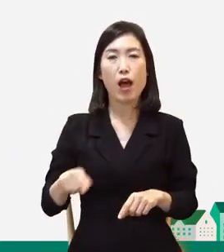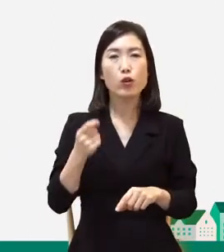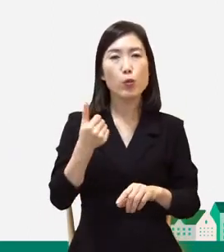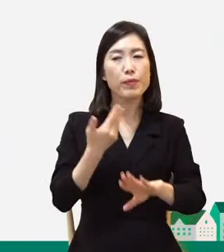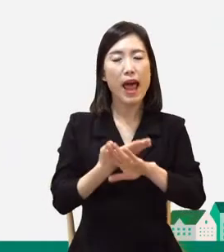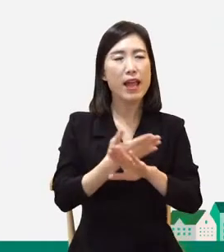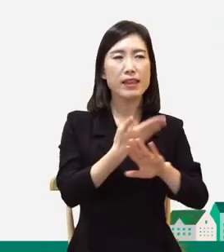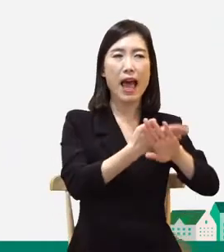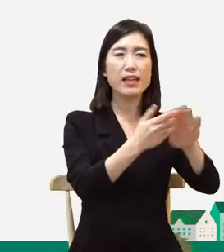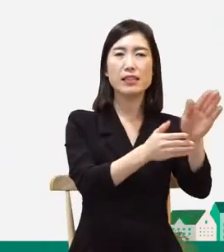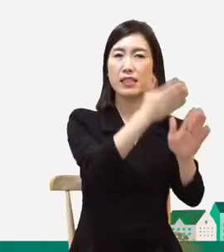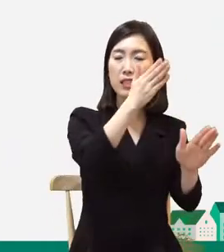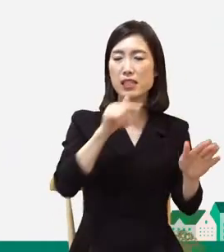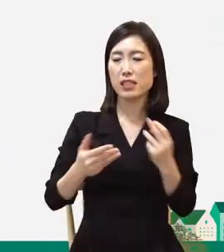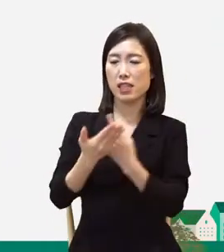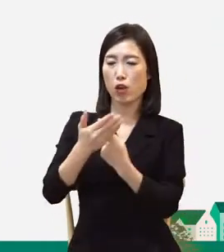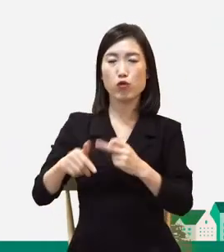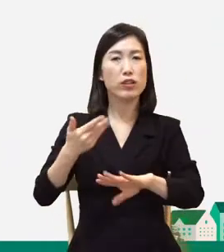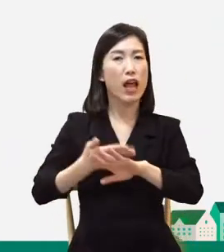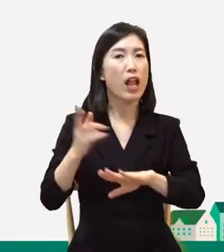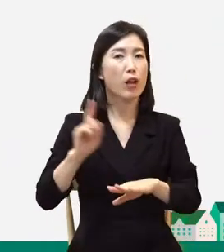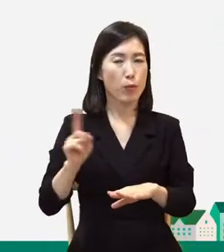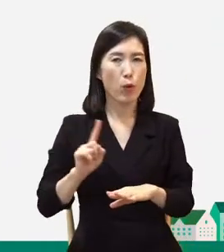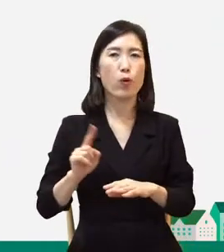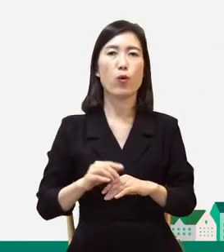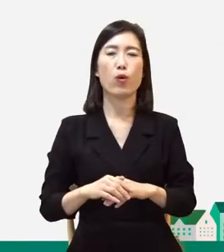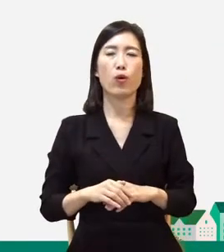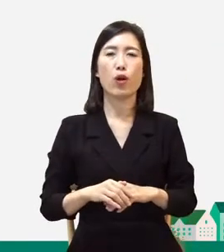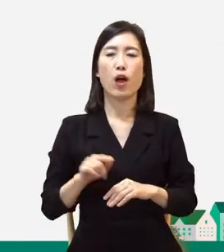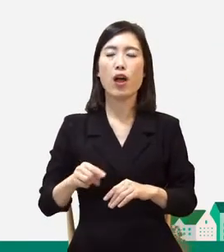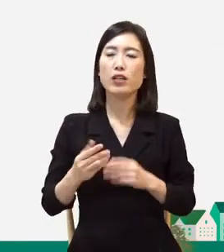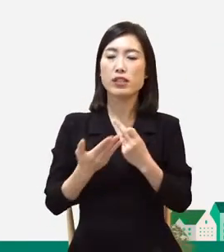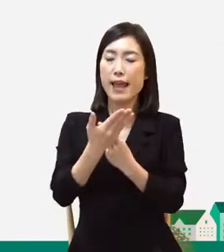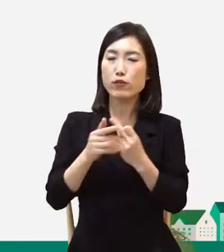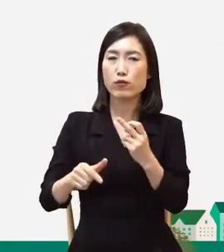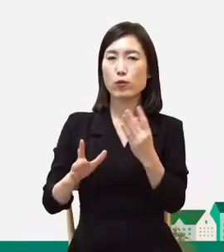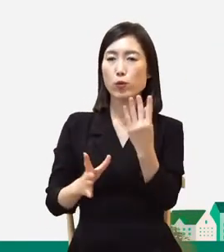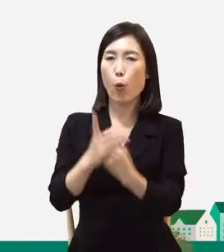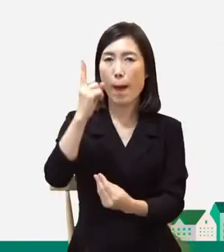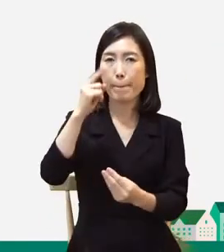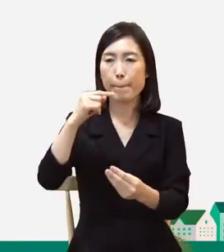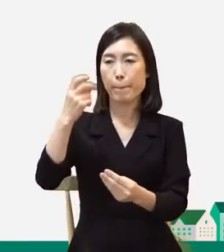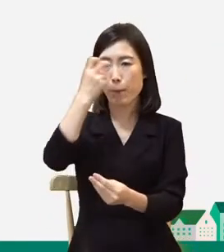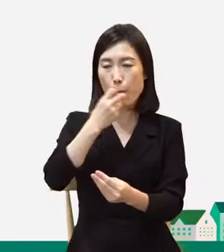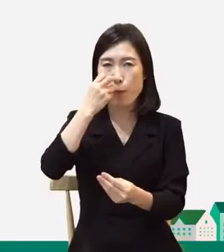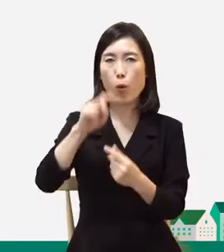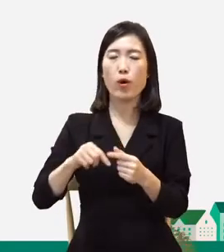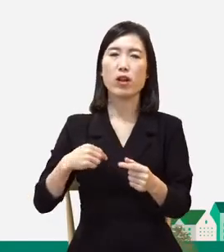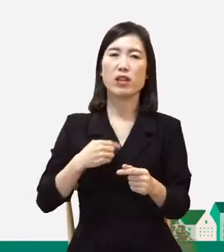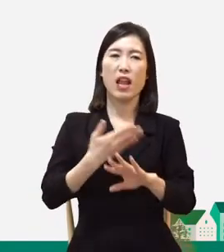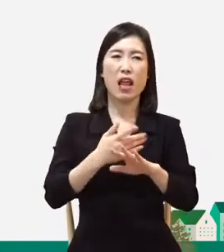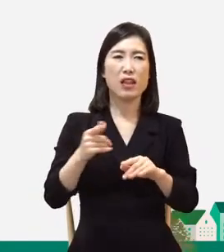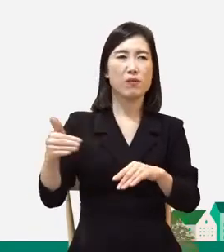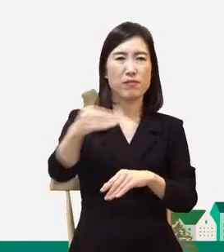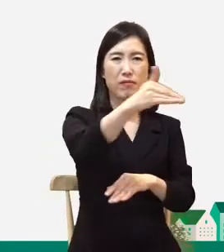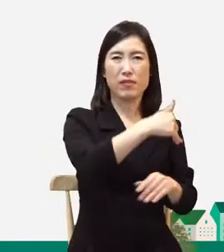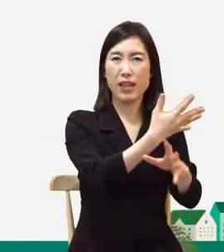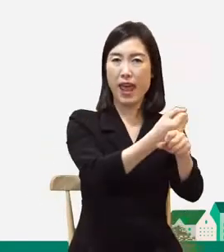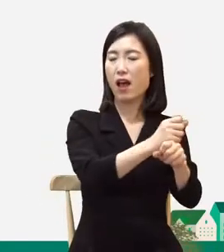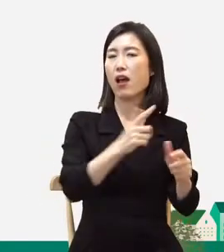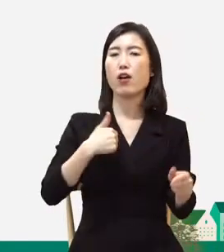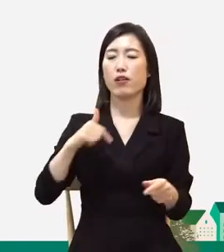타 시도와 좀 다른 점은 입주자와 저희 제주시장애인 지역사회 통합돌봄이 직접 계약을 그런 하는